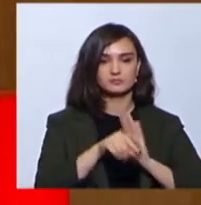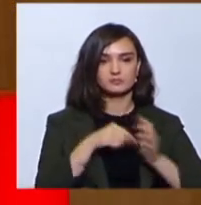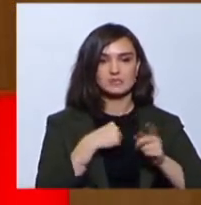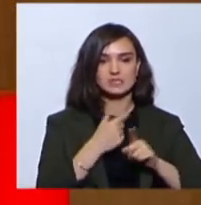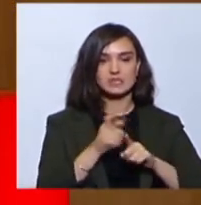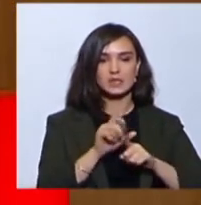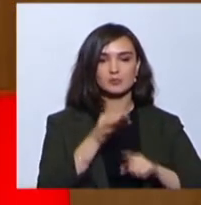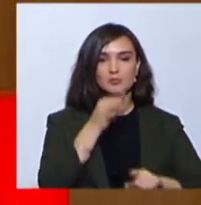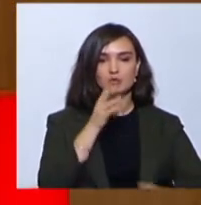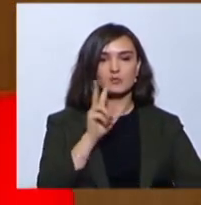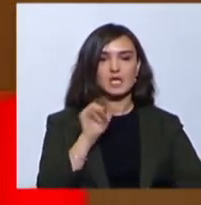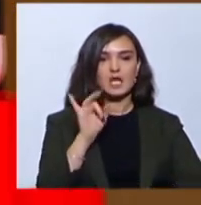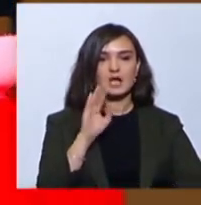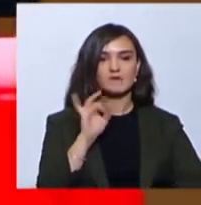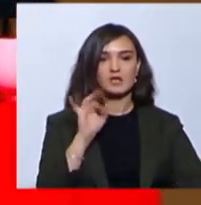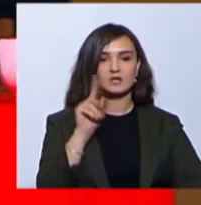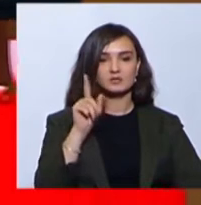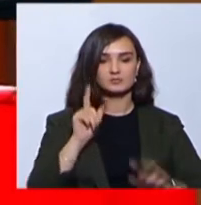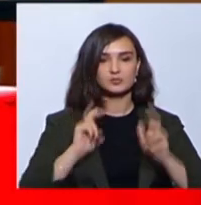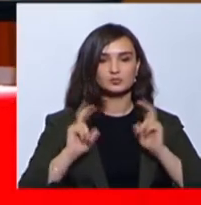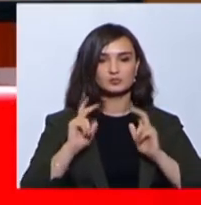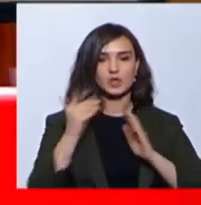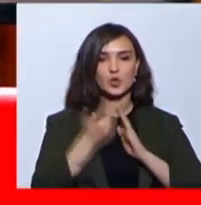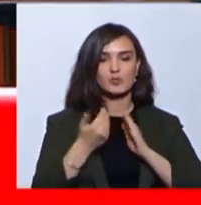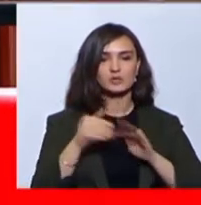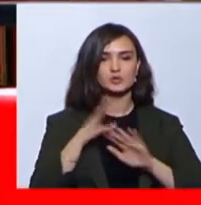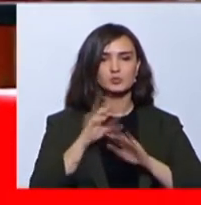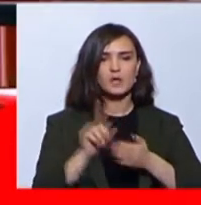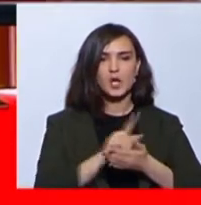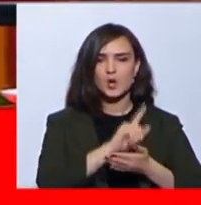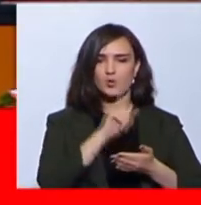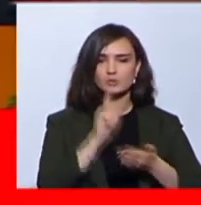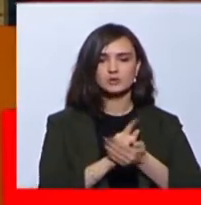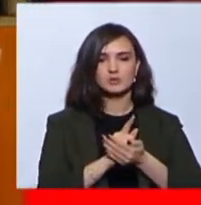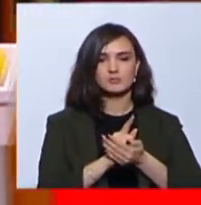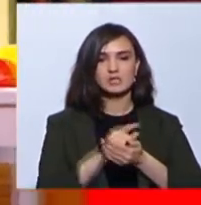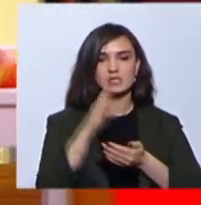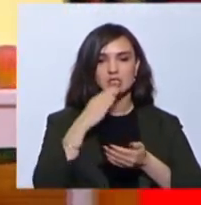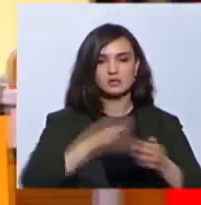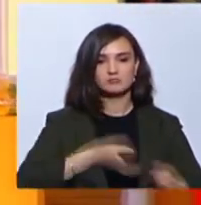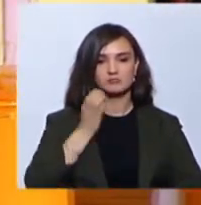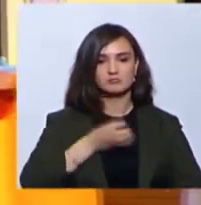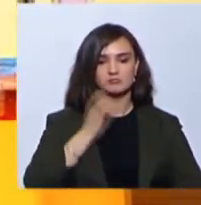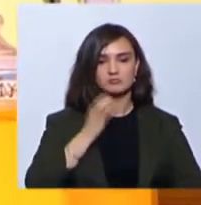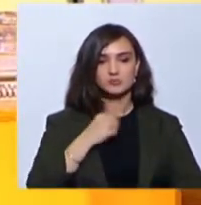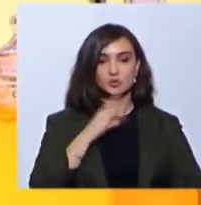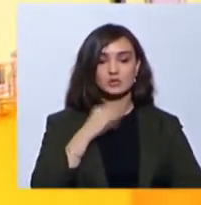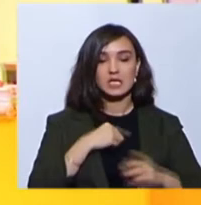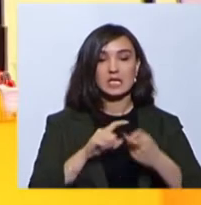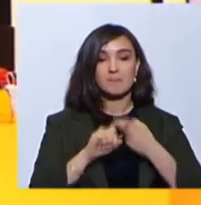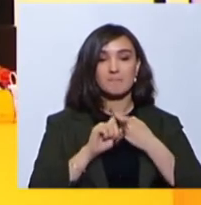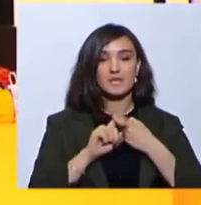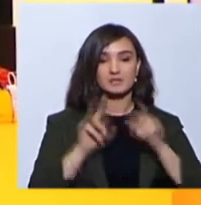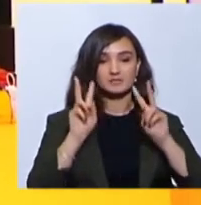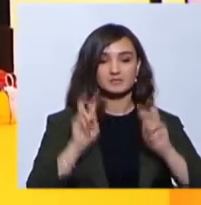მომწონს ჰარვარდის რეკომენდაცია, სადაც აუცილებლად ამ თეფშთან ერთად განიხილება წყალი და როდესაც ჩვენ ინფექციებზე